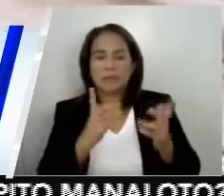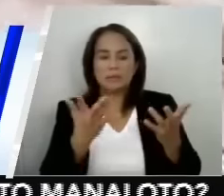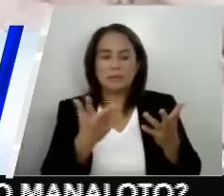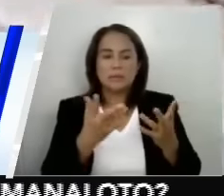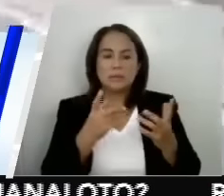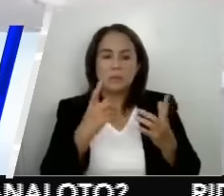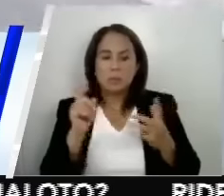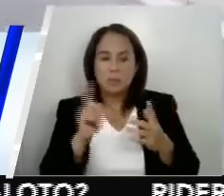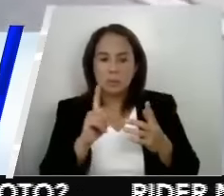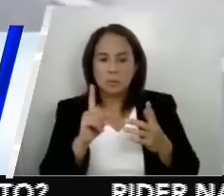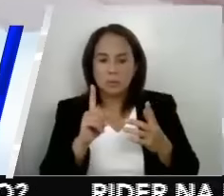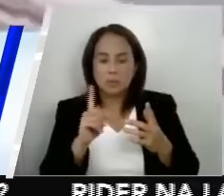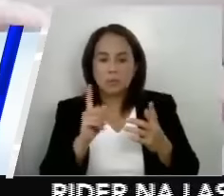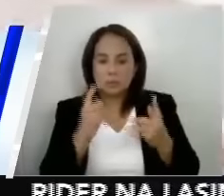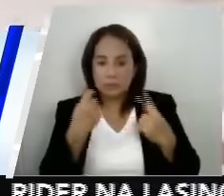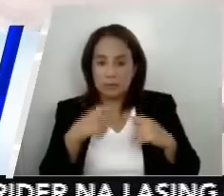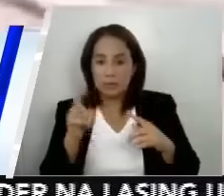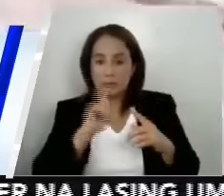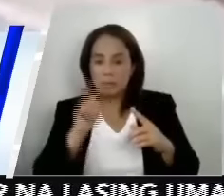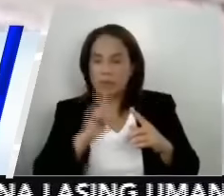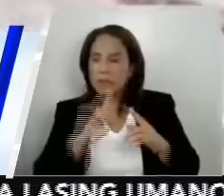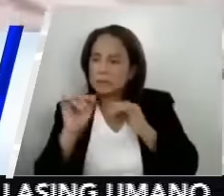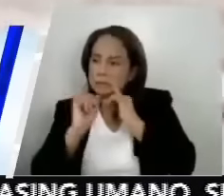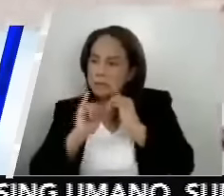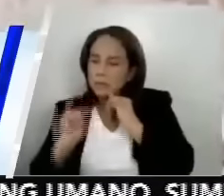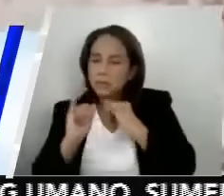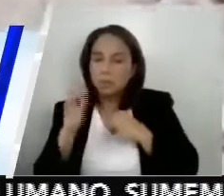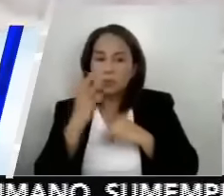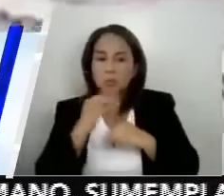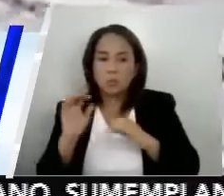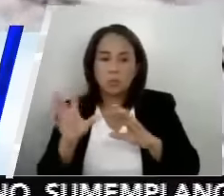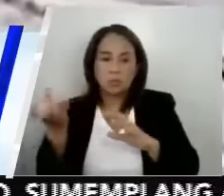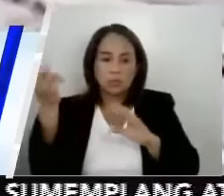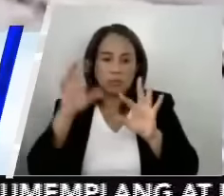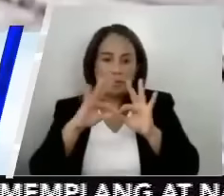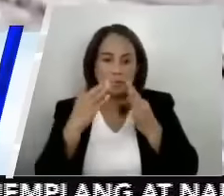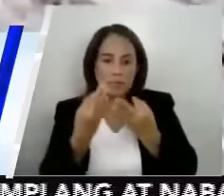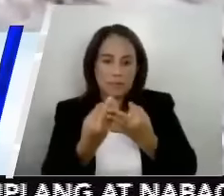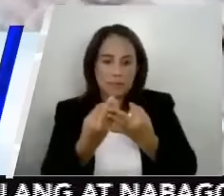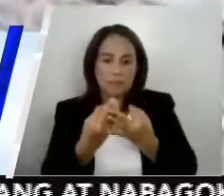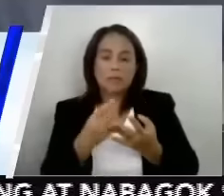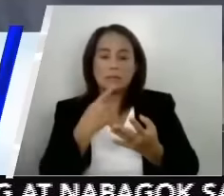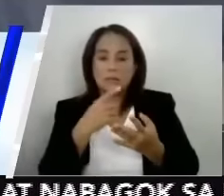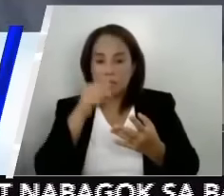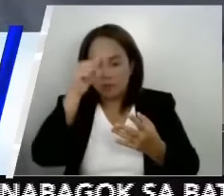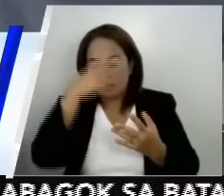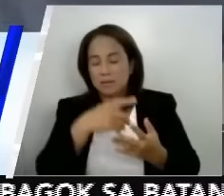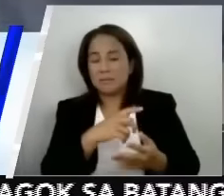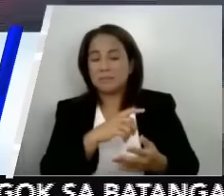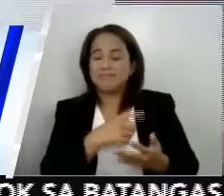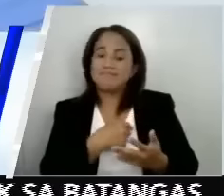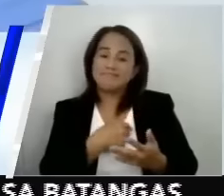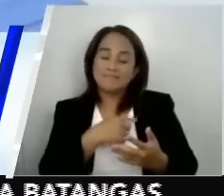Balitang Southern Tagalog, na makuha na ng pahayag ang pamilya ng biktima. Paalala ng pulisya sa mga motorista.